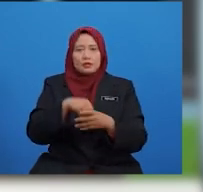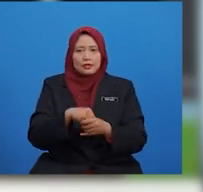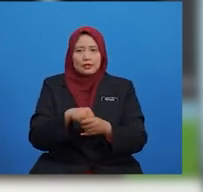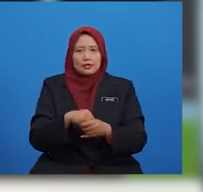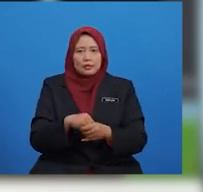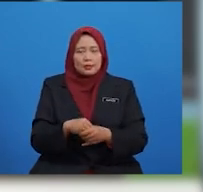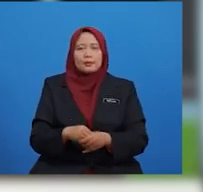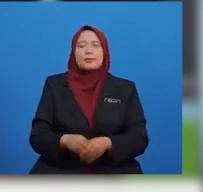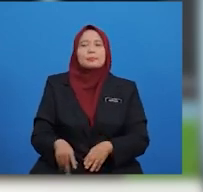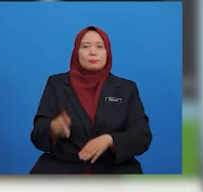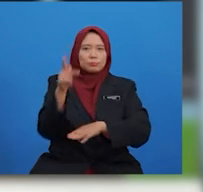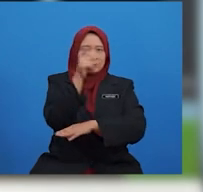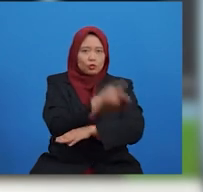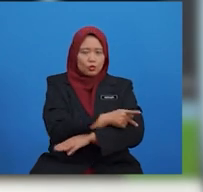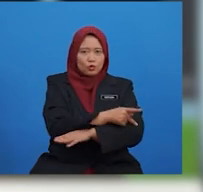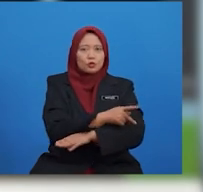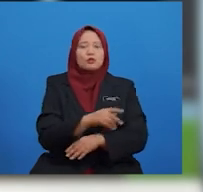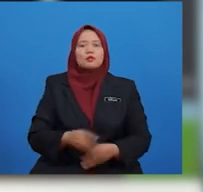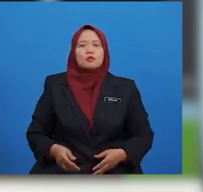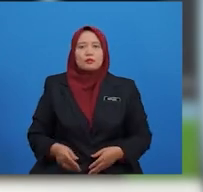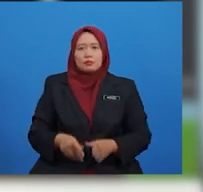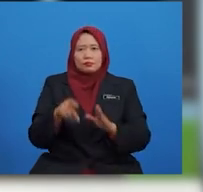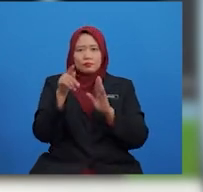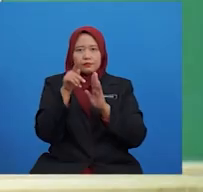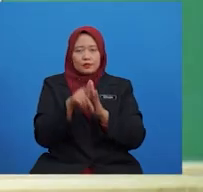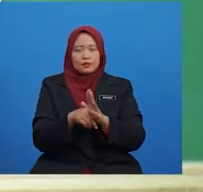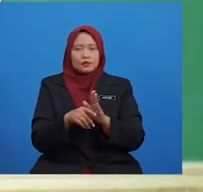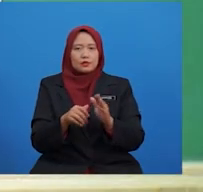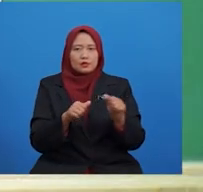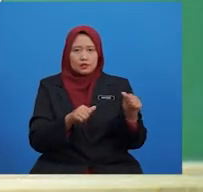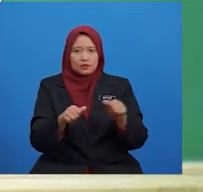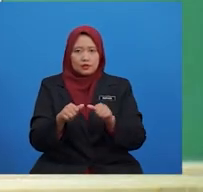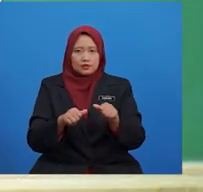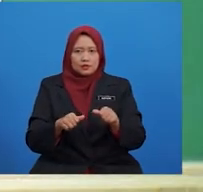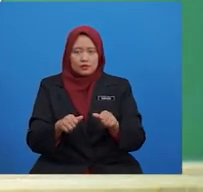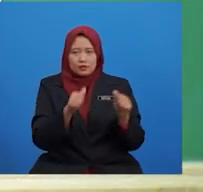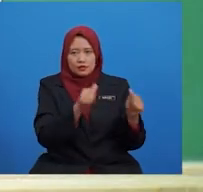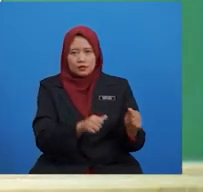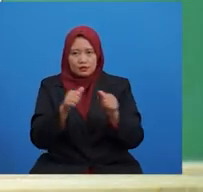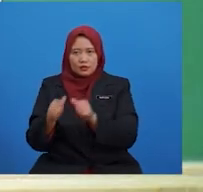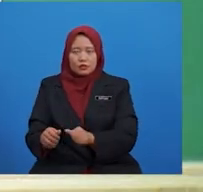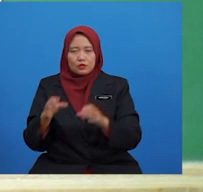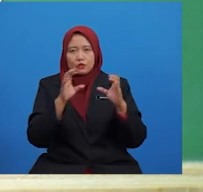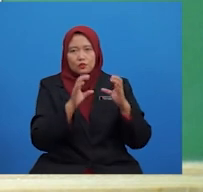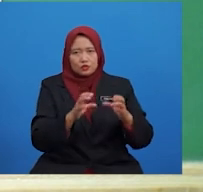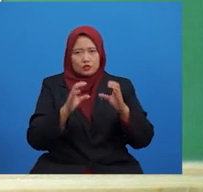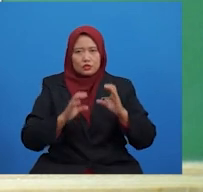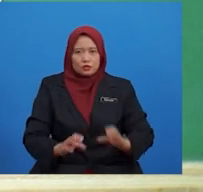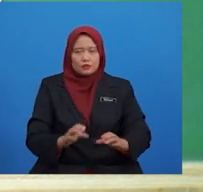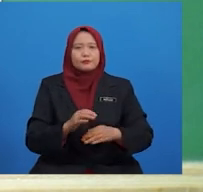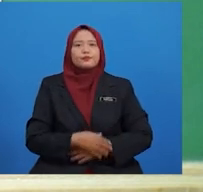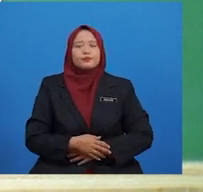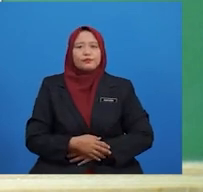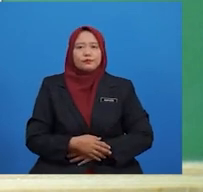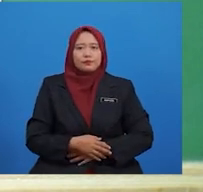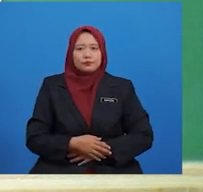Murid-murid, mari kita lihat langkah-langkah memulakan dan menetapkan nilai pembolek